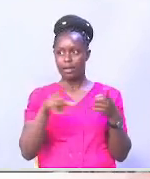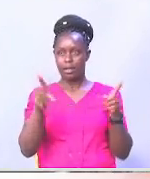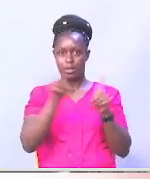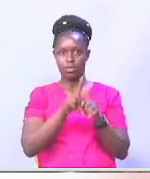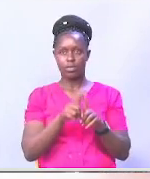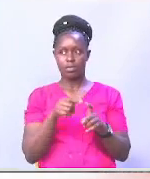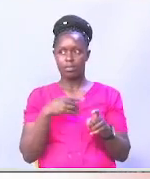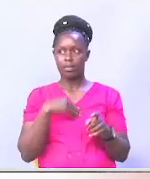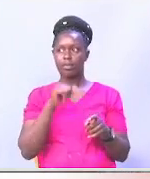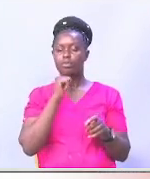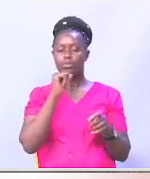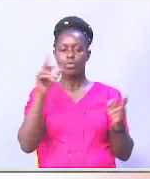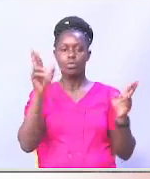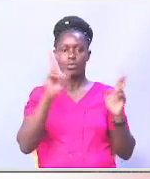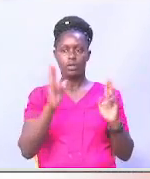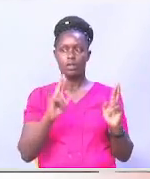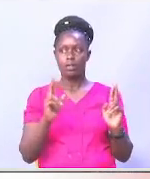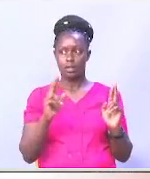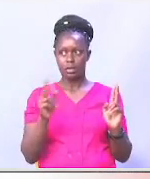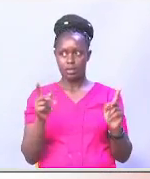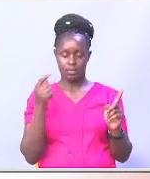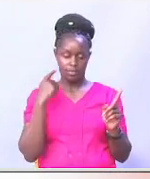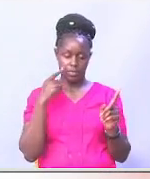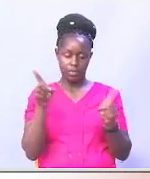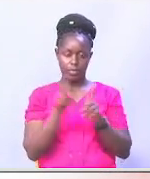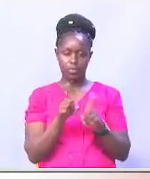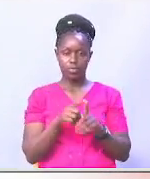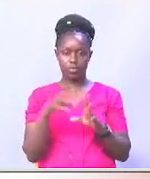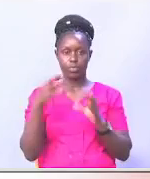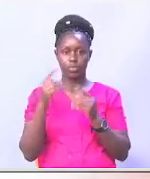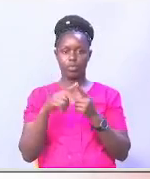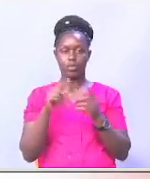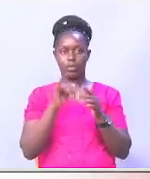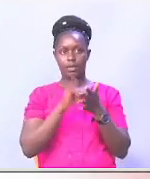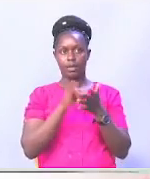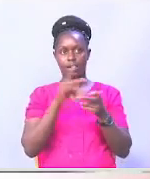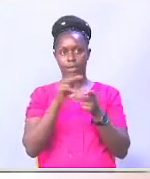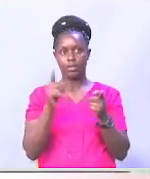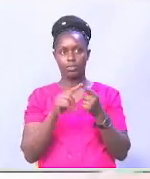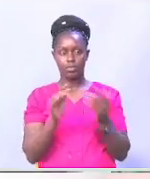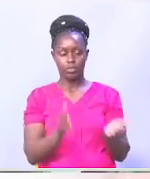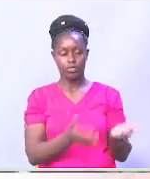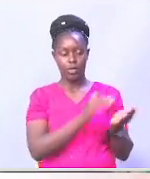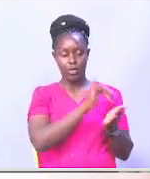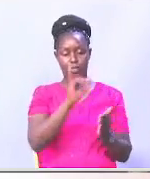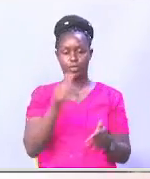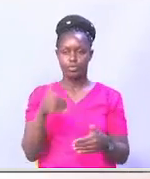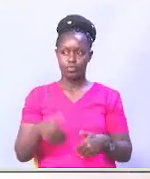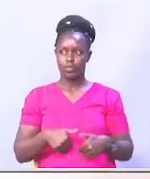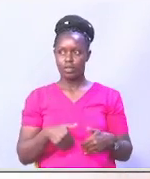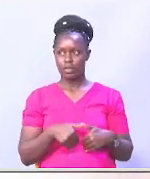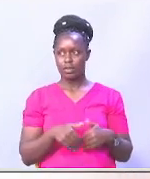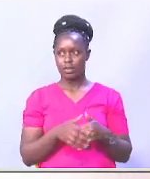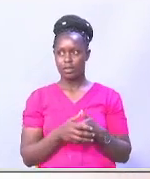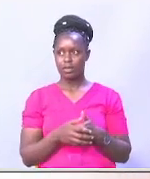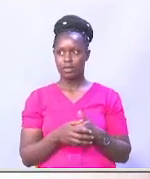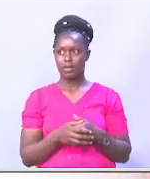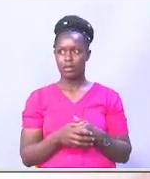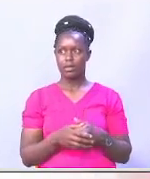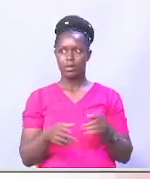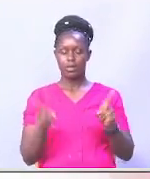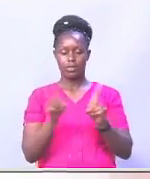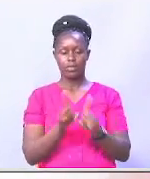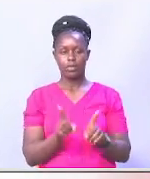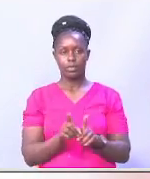nguvu ya kwenda Nakuru ama kwenda hapa jirani wetu Olkalao kuinua wale boys wa wapi? Wa pale. Mimi natafuta